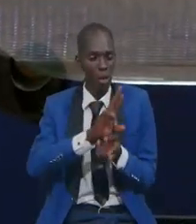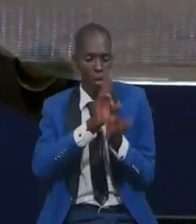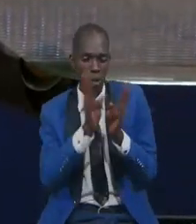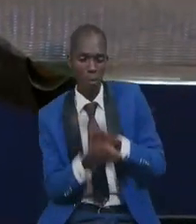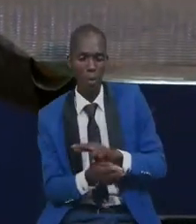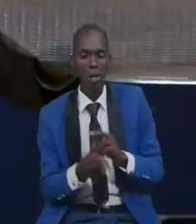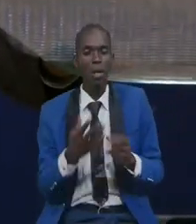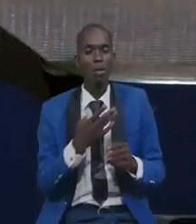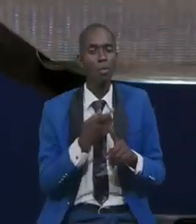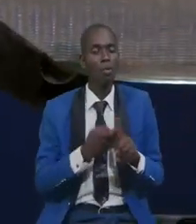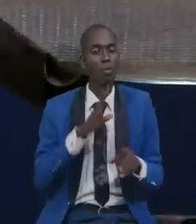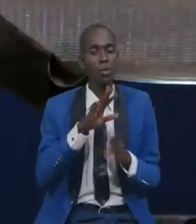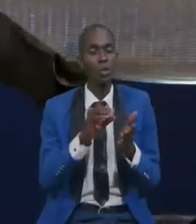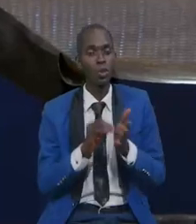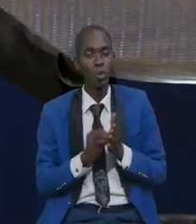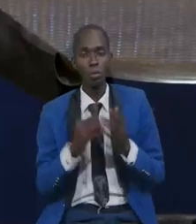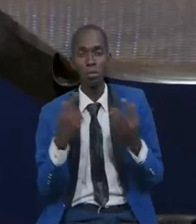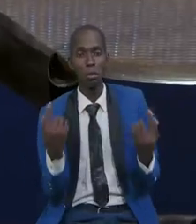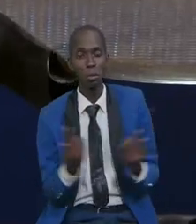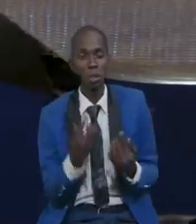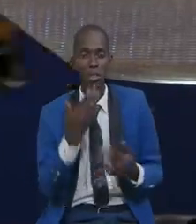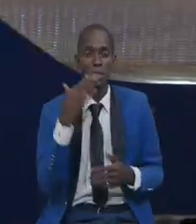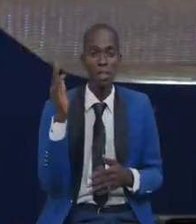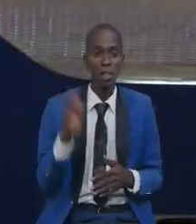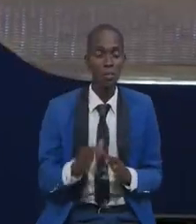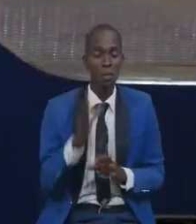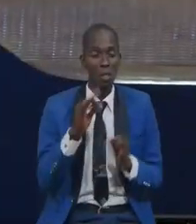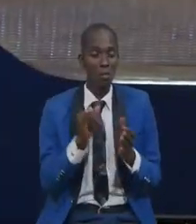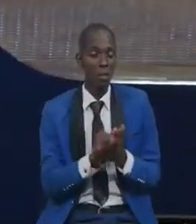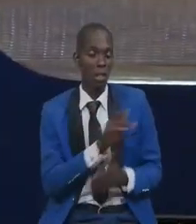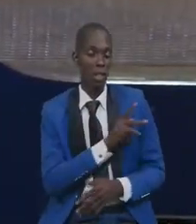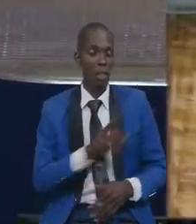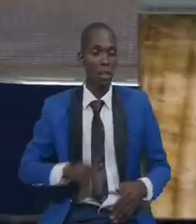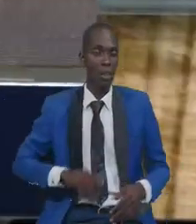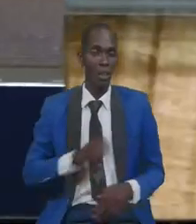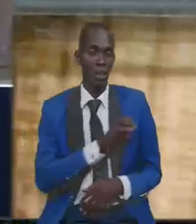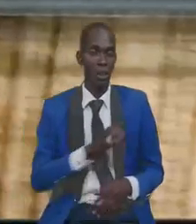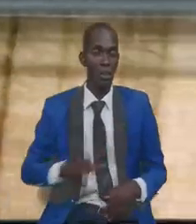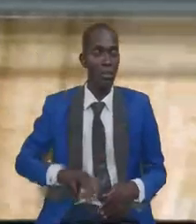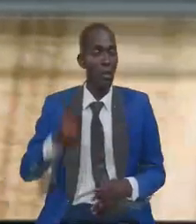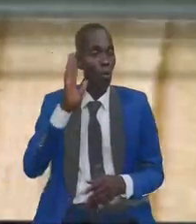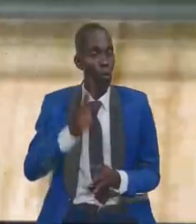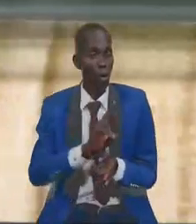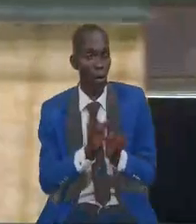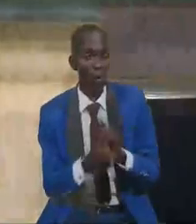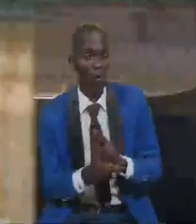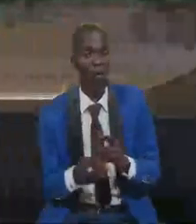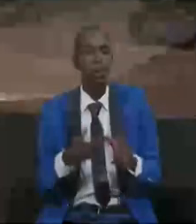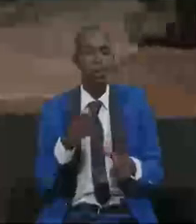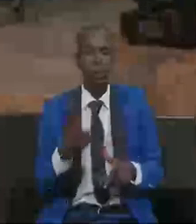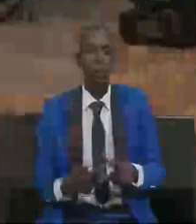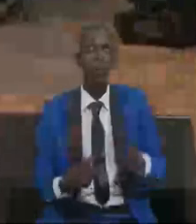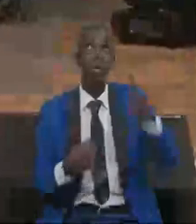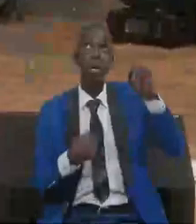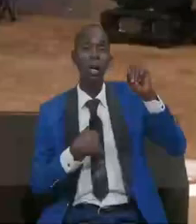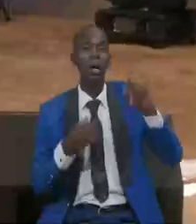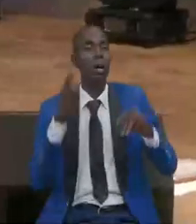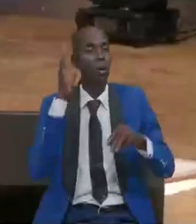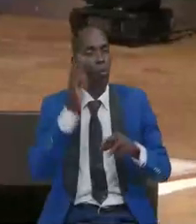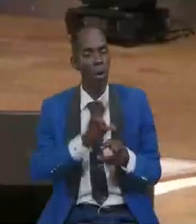cet empereur, ce monarque, s'il se détourne de sa méchanceté, de son péché, je me repens du mal que j'avais pensé